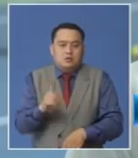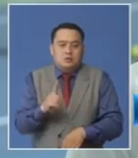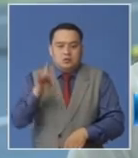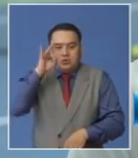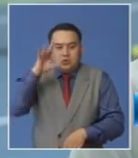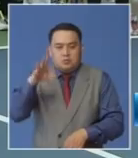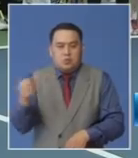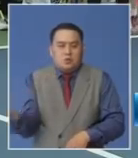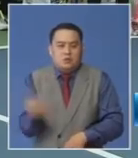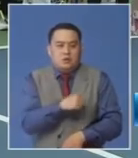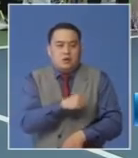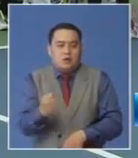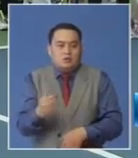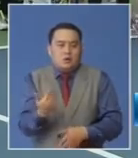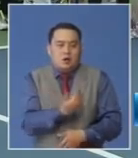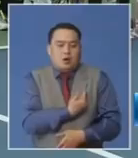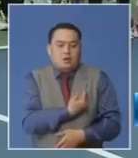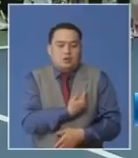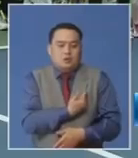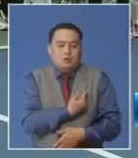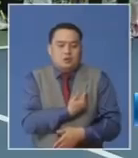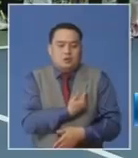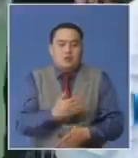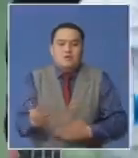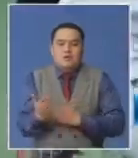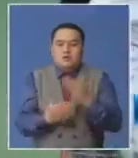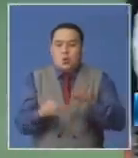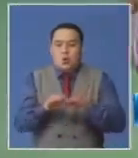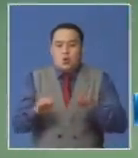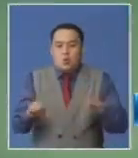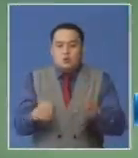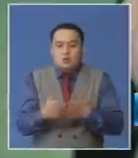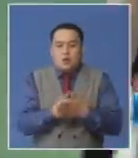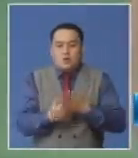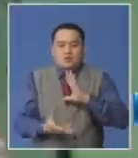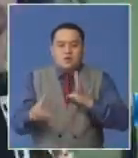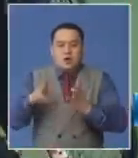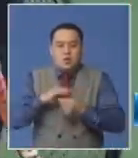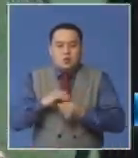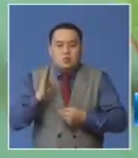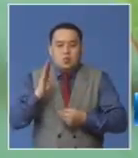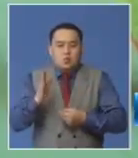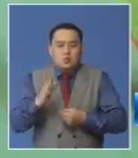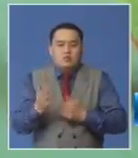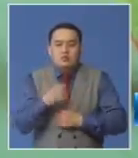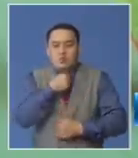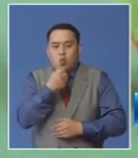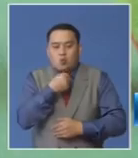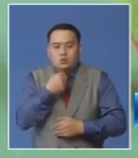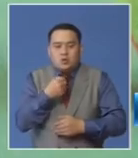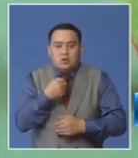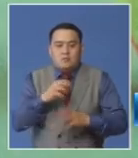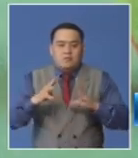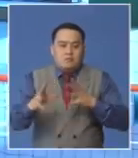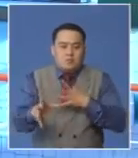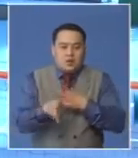чемпионкой пенсии продолжить обучение любимой игры на более высоком уровне чтобы добиться заметных результатов и далее во взрослом возрастной категории